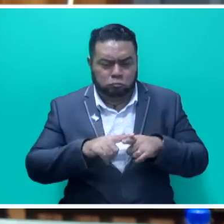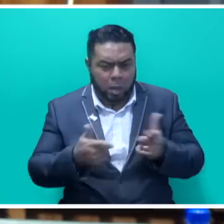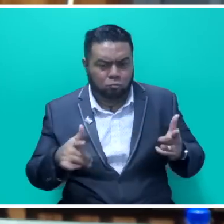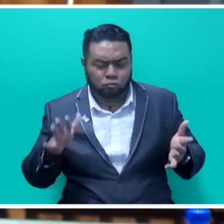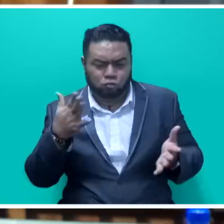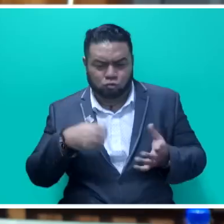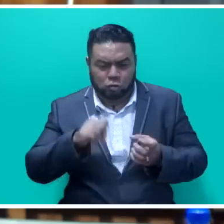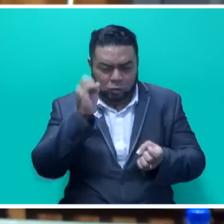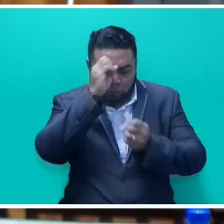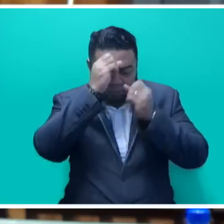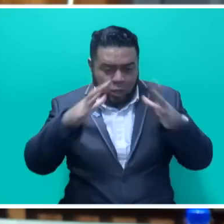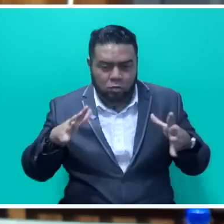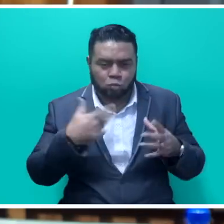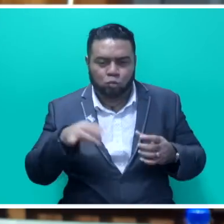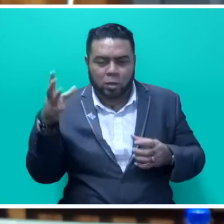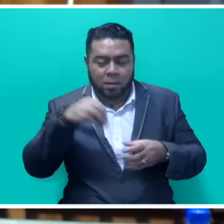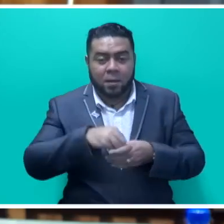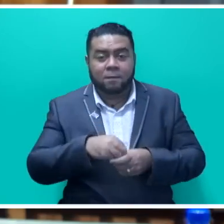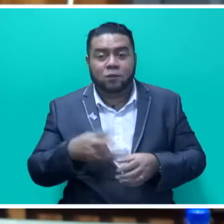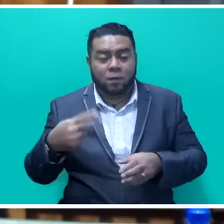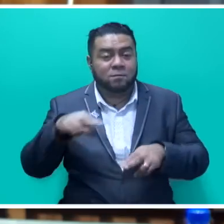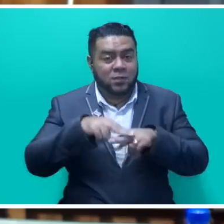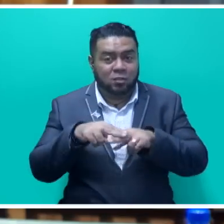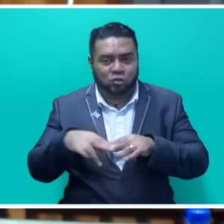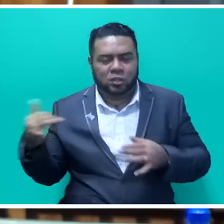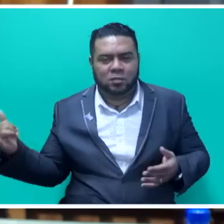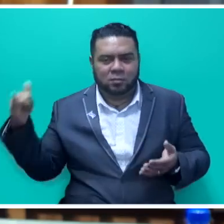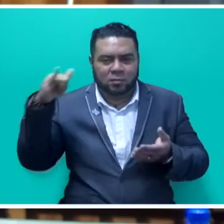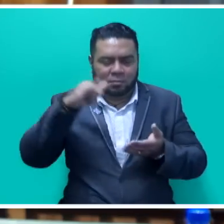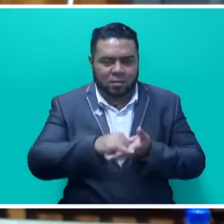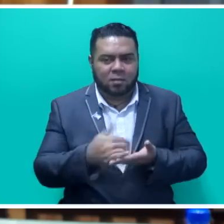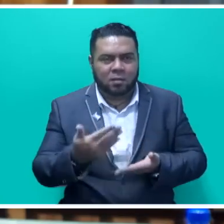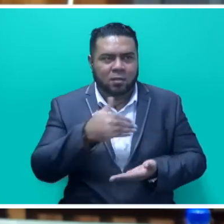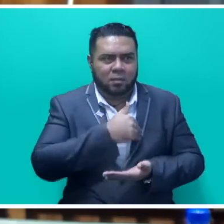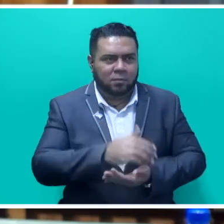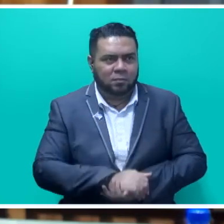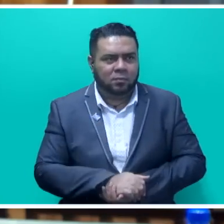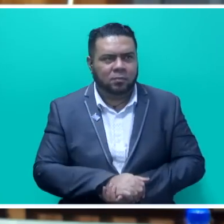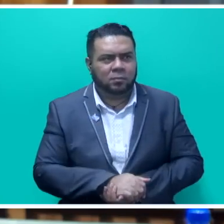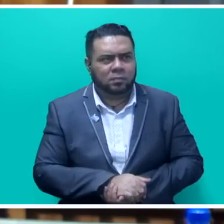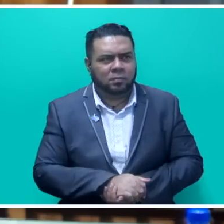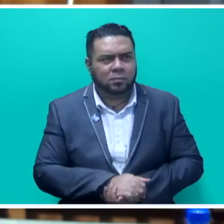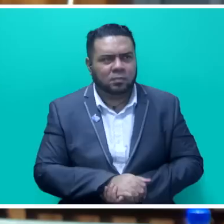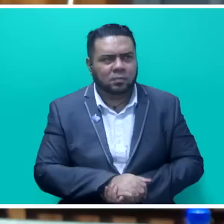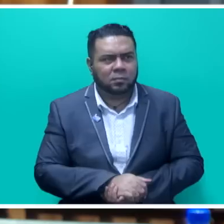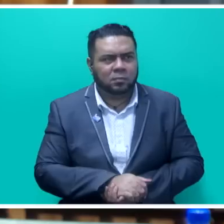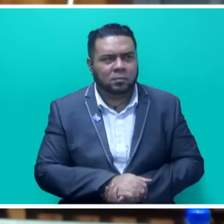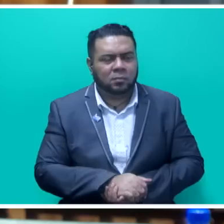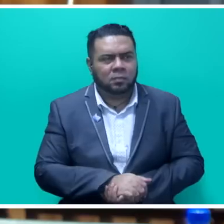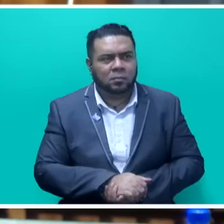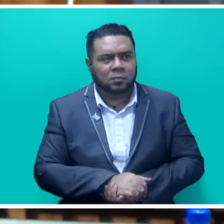सरकार की तरफ से कल रात को माननीय प्रधानमंत्री जी ने विश्व हिंदी